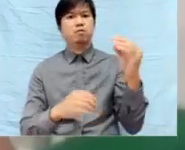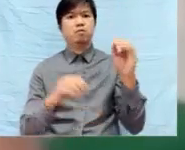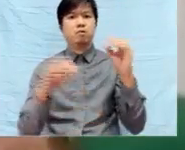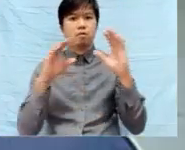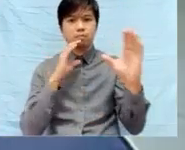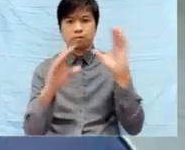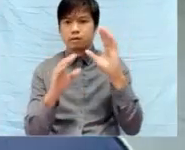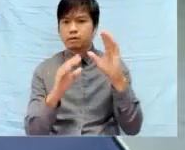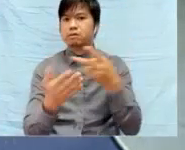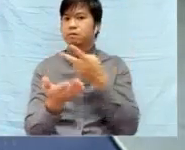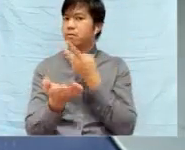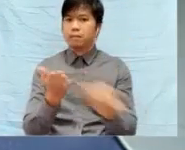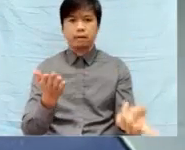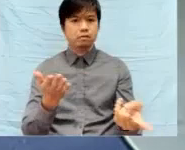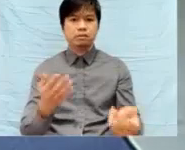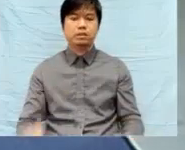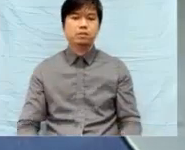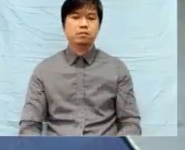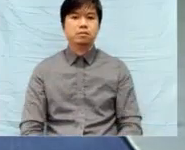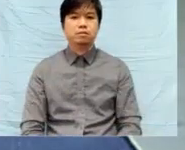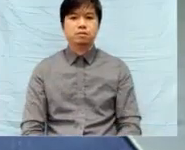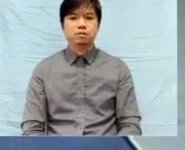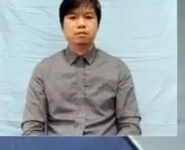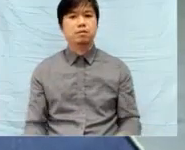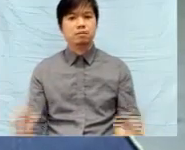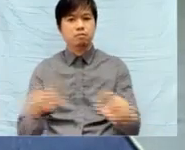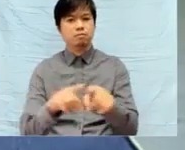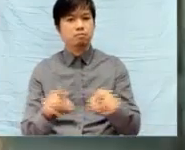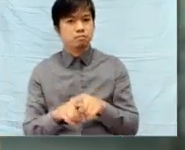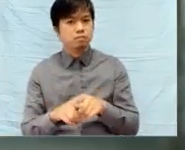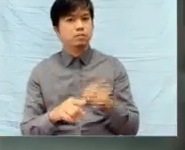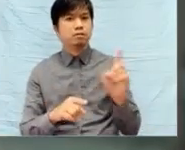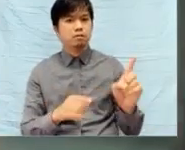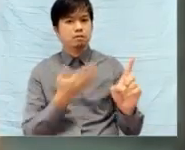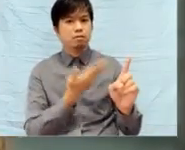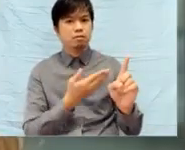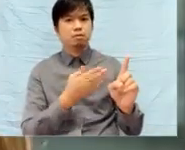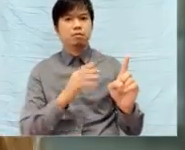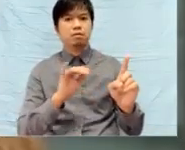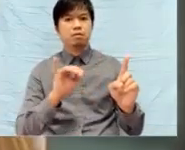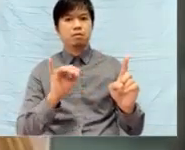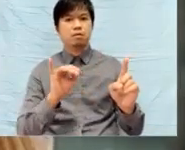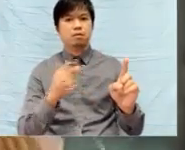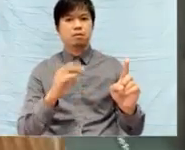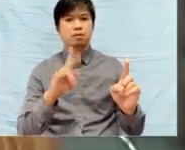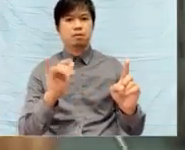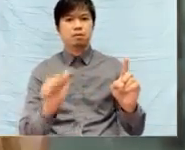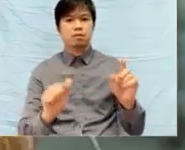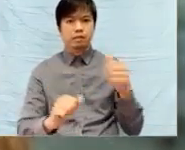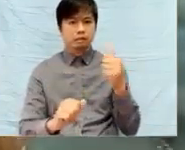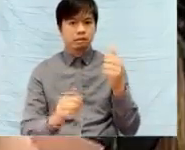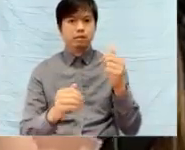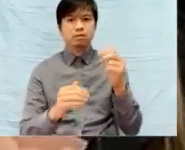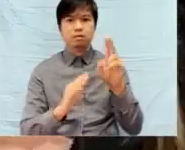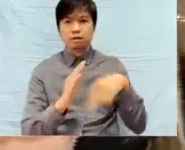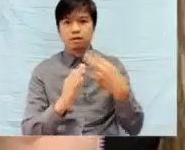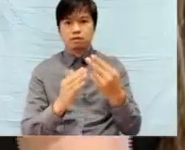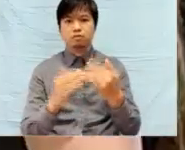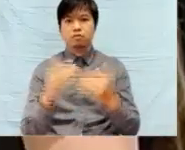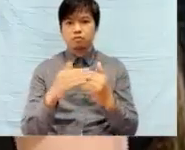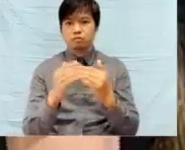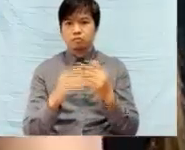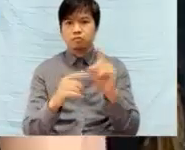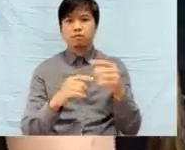palpak! Ganyan din halos ang karanasan ni Mary Grace na halos 10 oras daw naghintay sa Terminal 1 dahil hindi